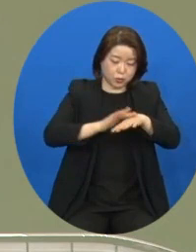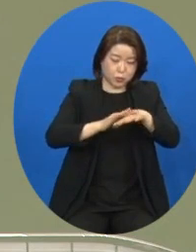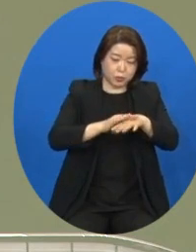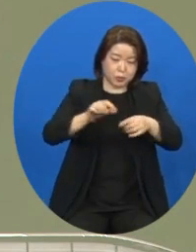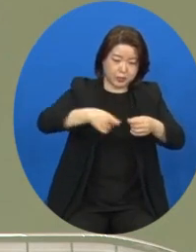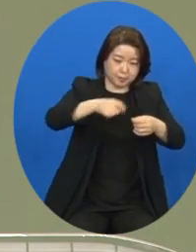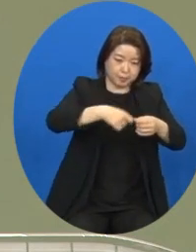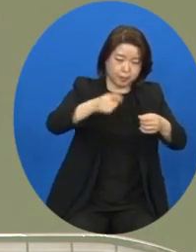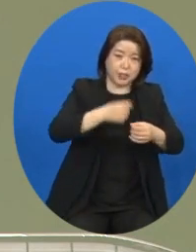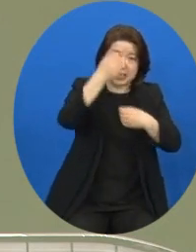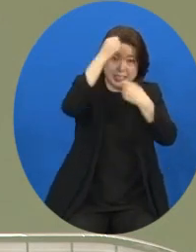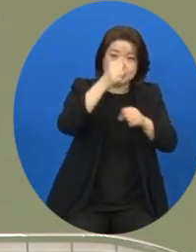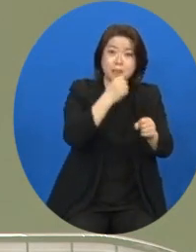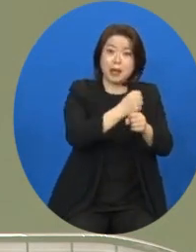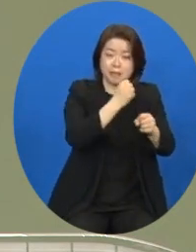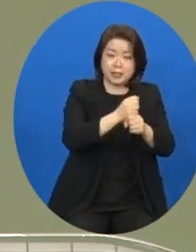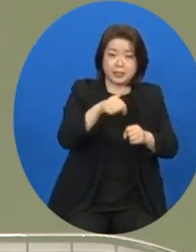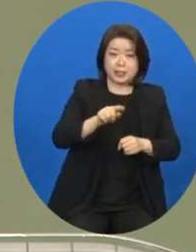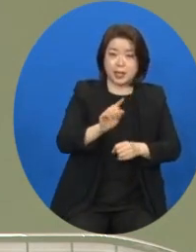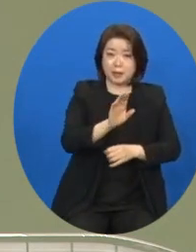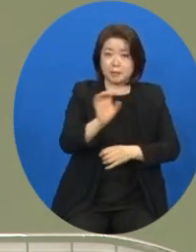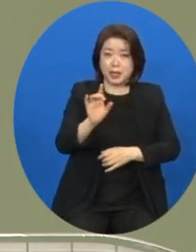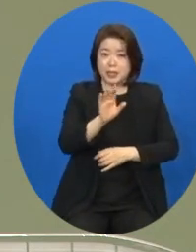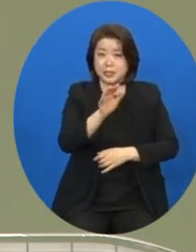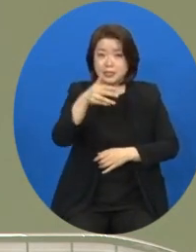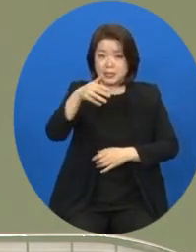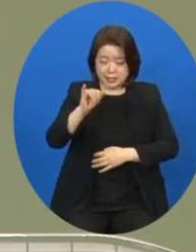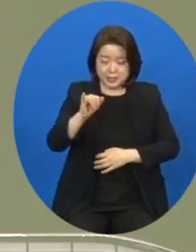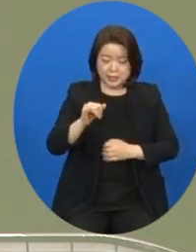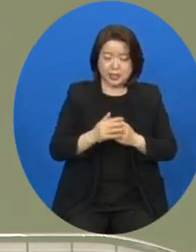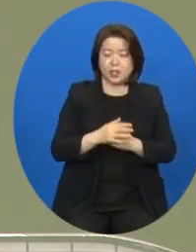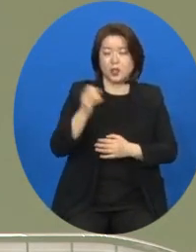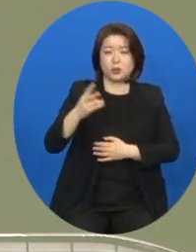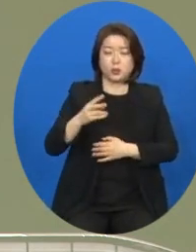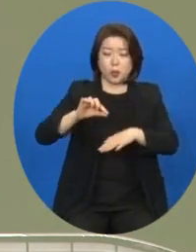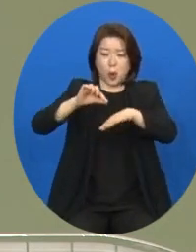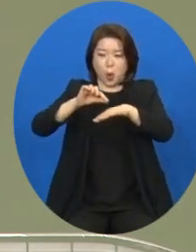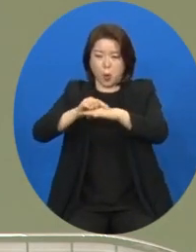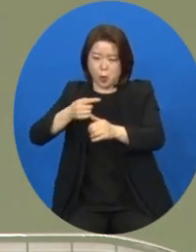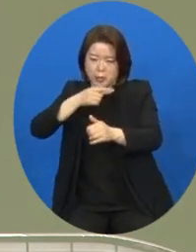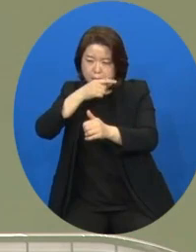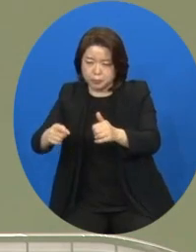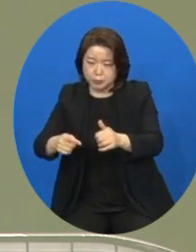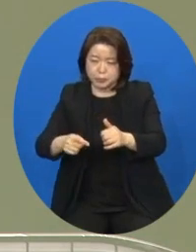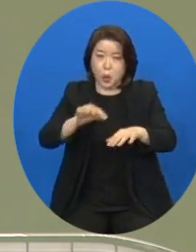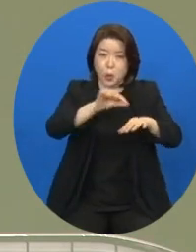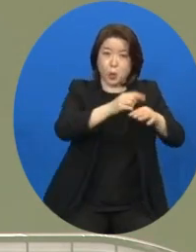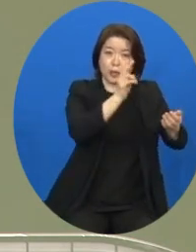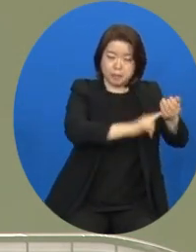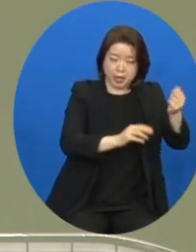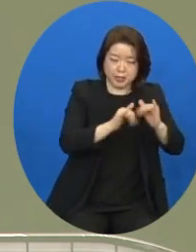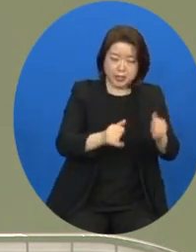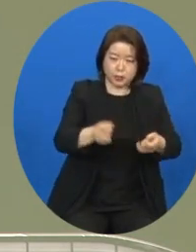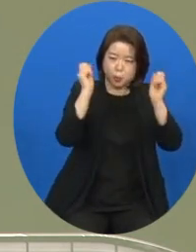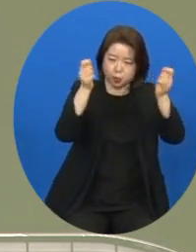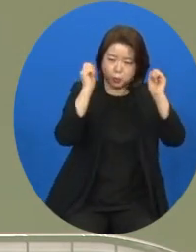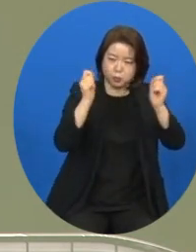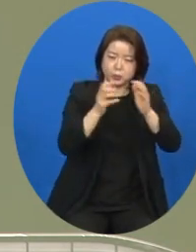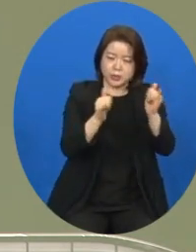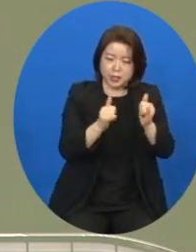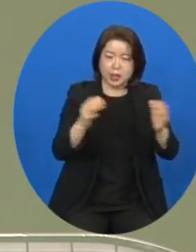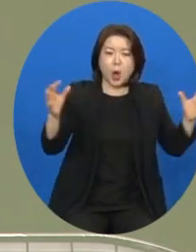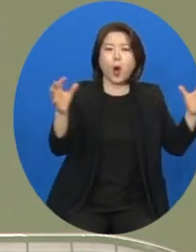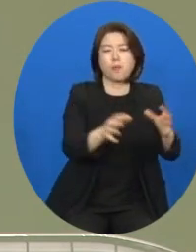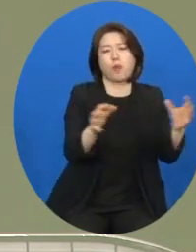사람, 갑밭이라고 하죠. 백정, 뭐 무당 이런 사람들이 몰려있는 그런